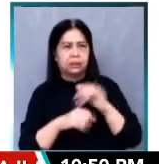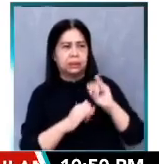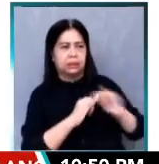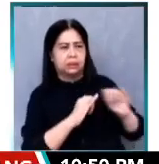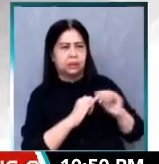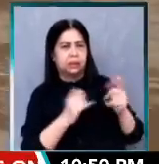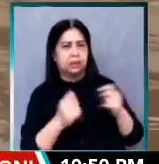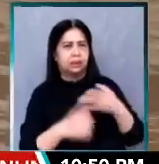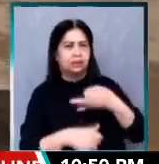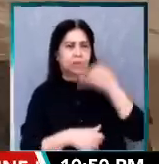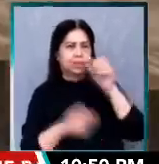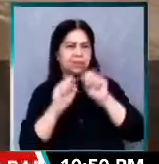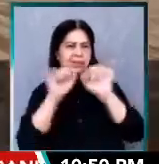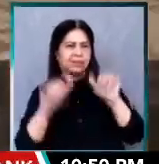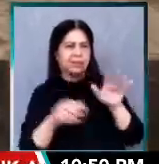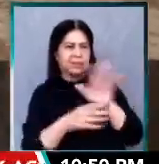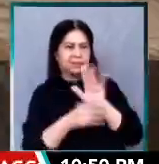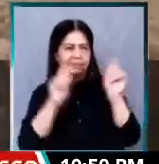system.